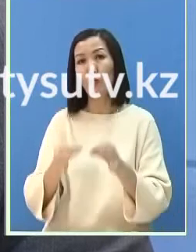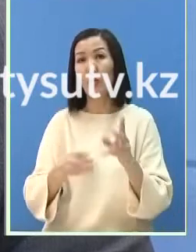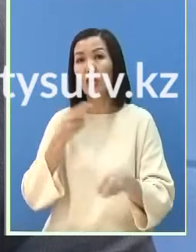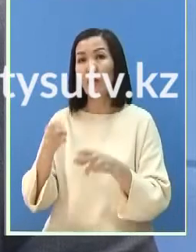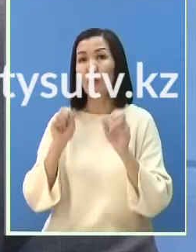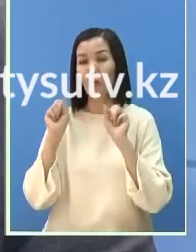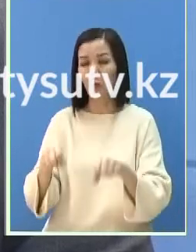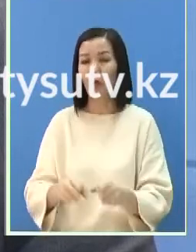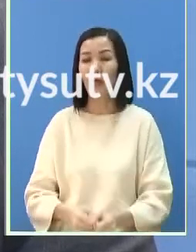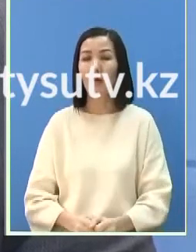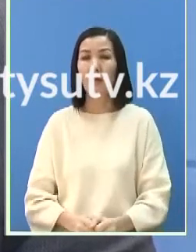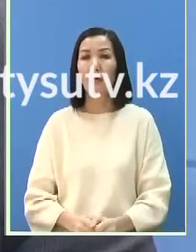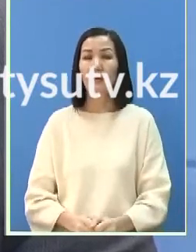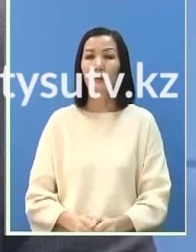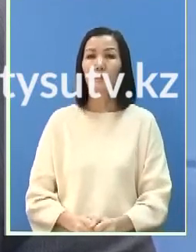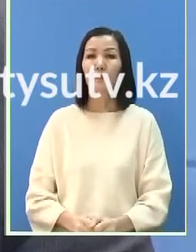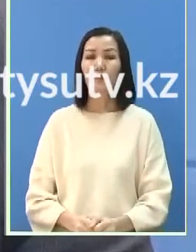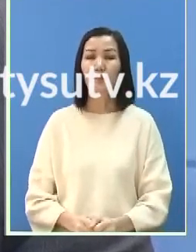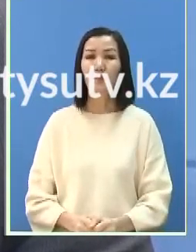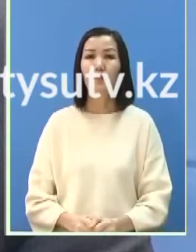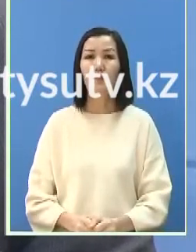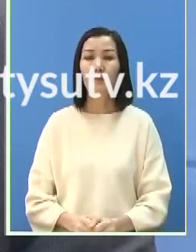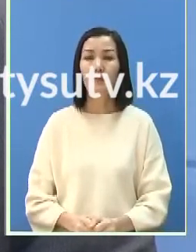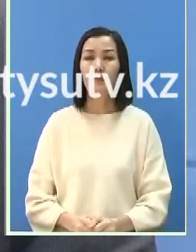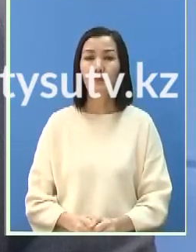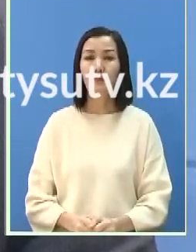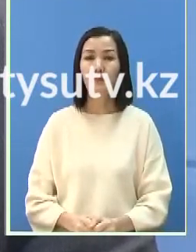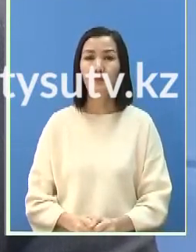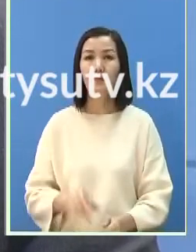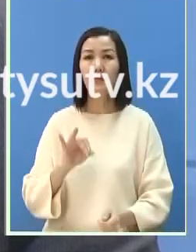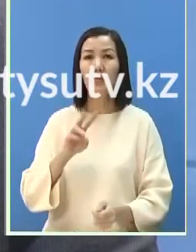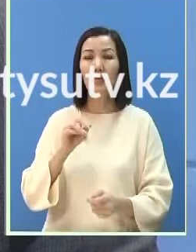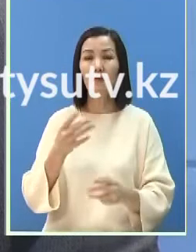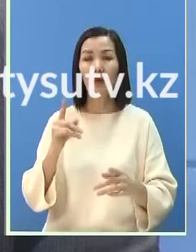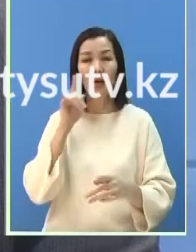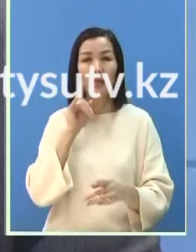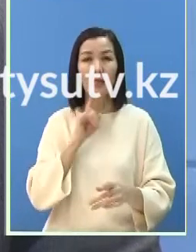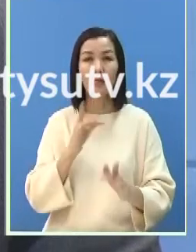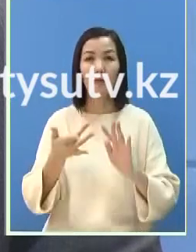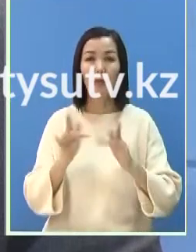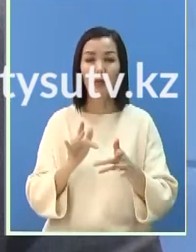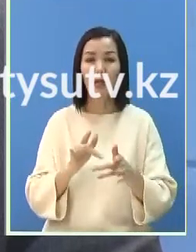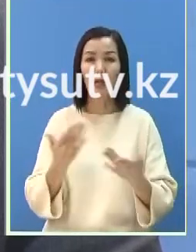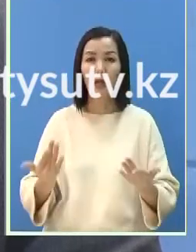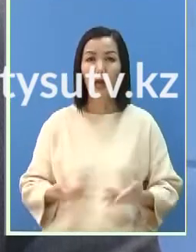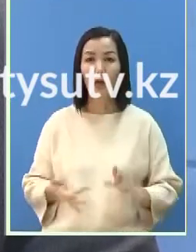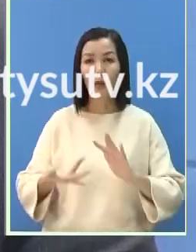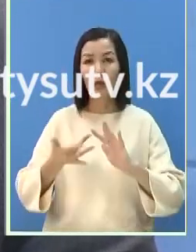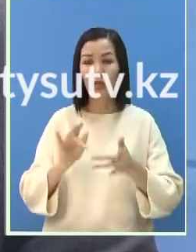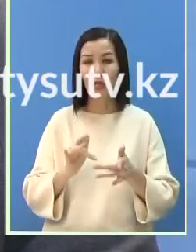алады. Жаңағы айтып өткен Инфа Қазақстан порталында және әлеуметтік